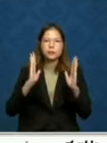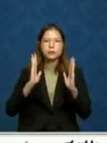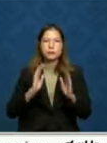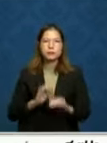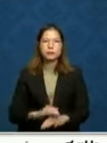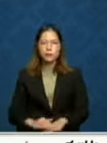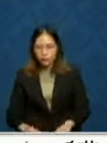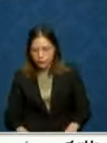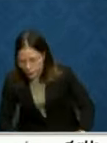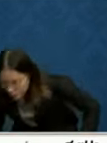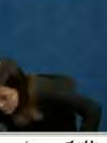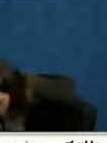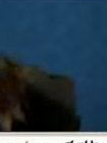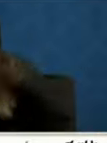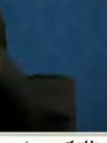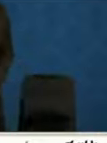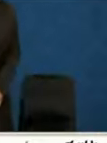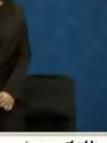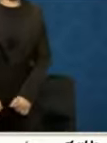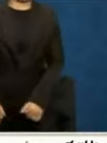านครับ